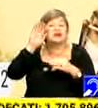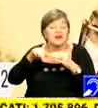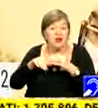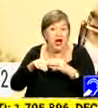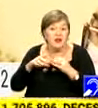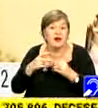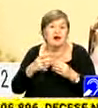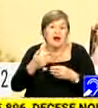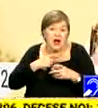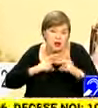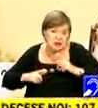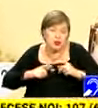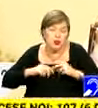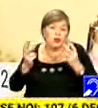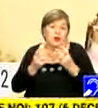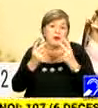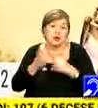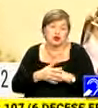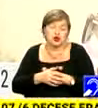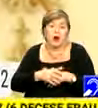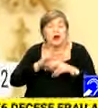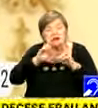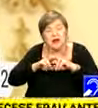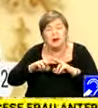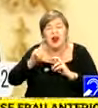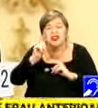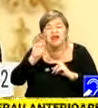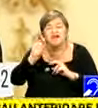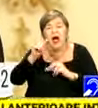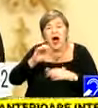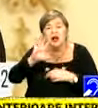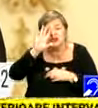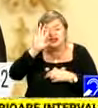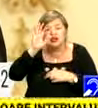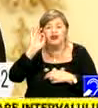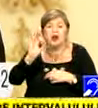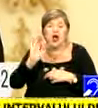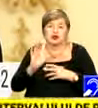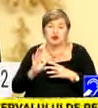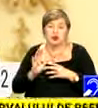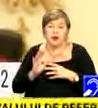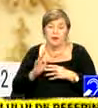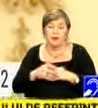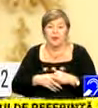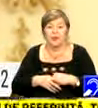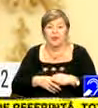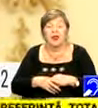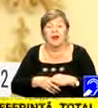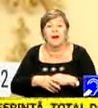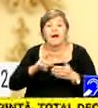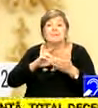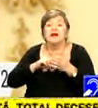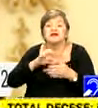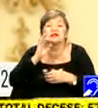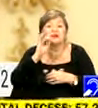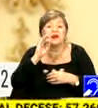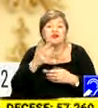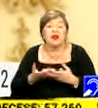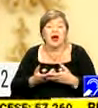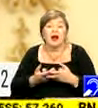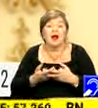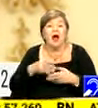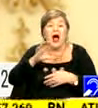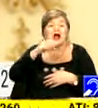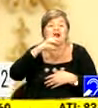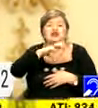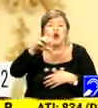mai suportabilă, să rămână 5%. Ne încadrăm în deficitul asumat. Despre pensiile speciale ale aleșilor